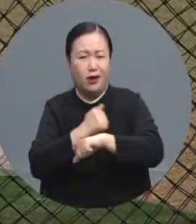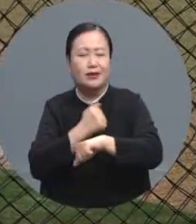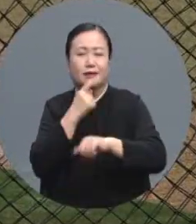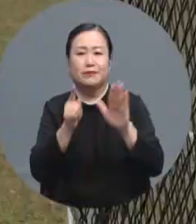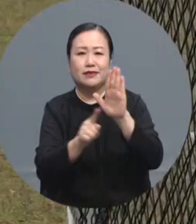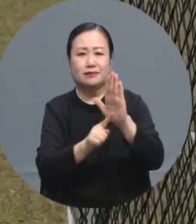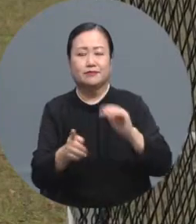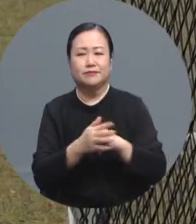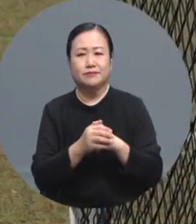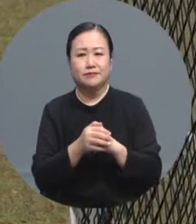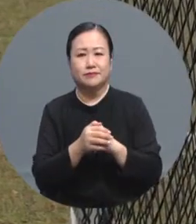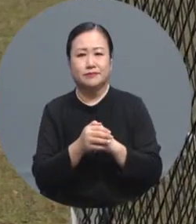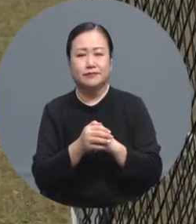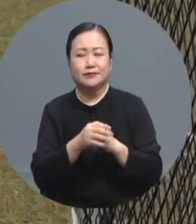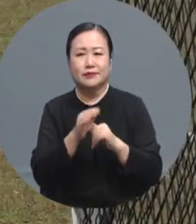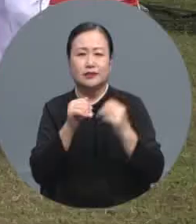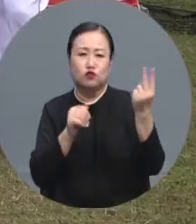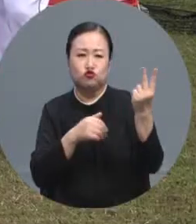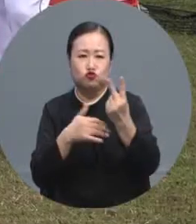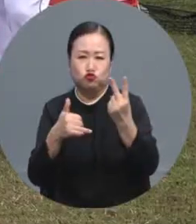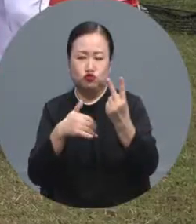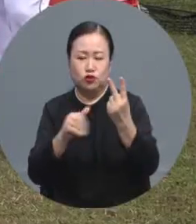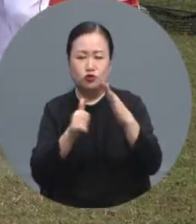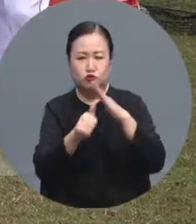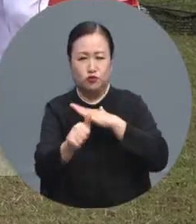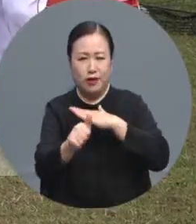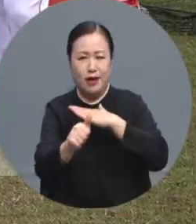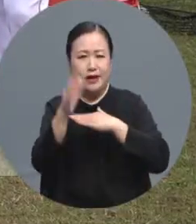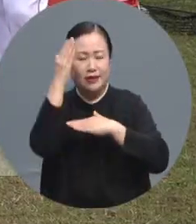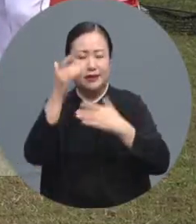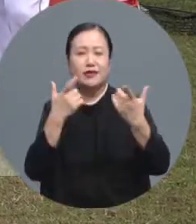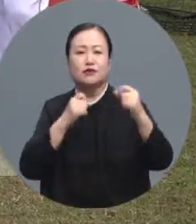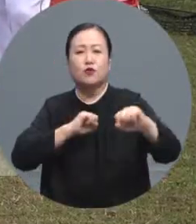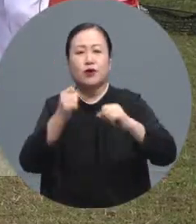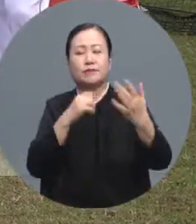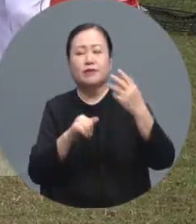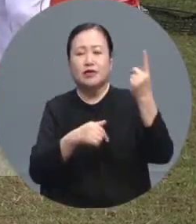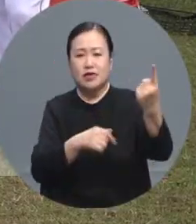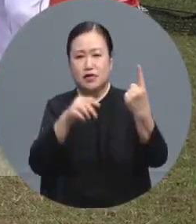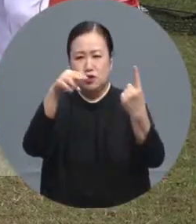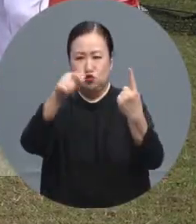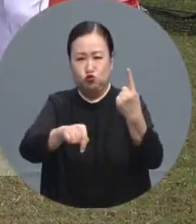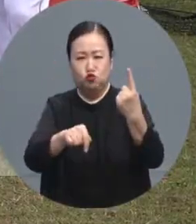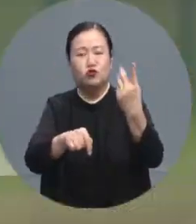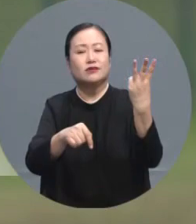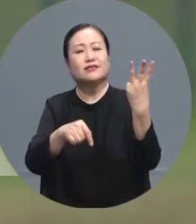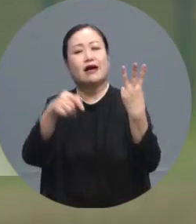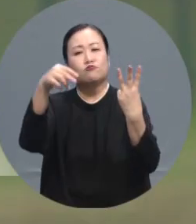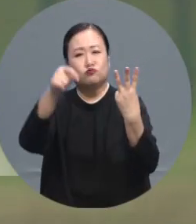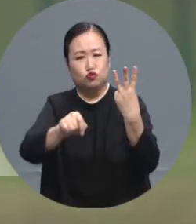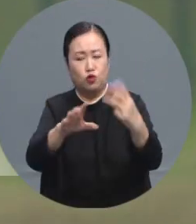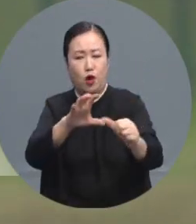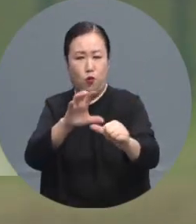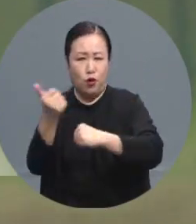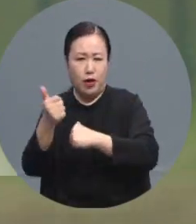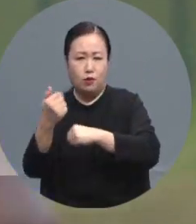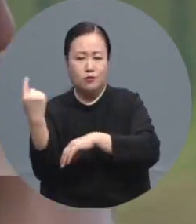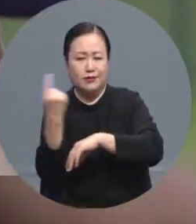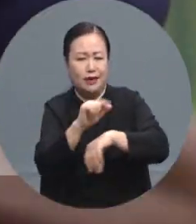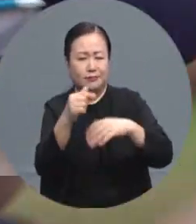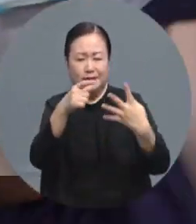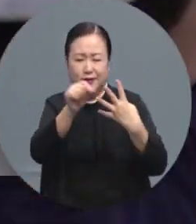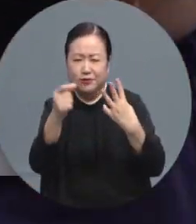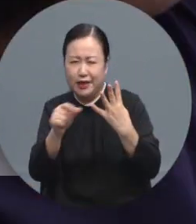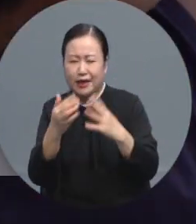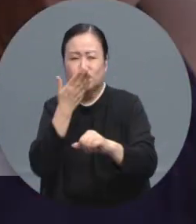있습니다. 실제 두 선수가 기대만큼 활약해준다면 1루와 3루에서 내야 수비 활용과 타선 운용에서